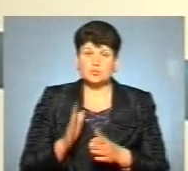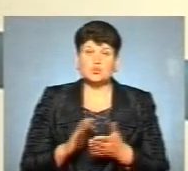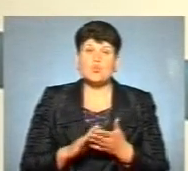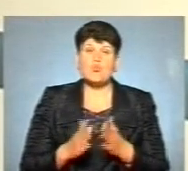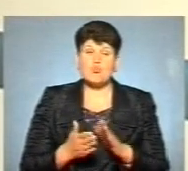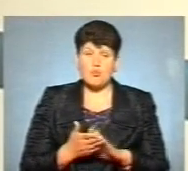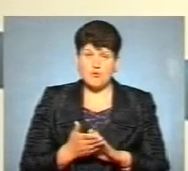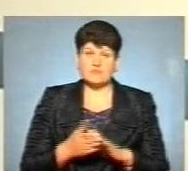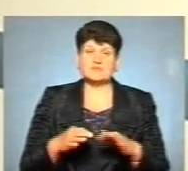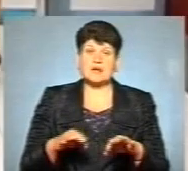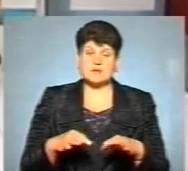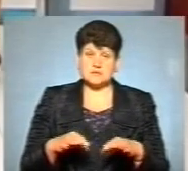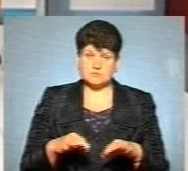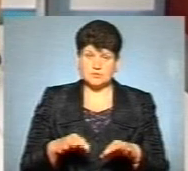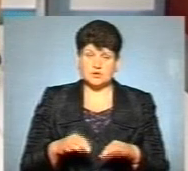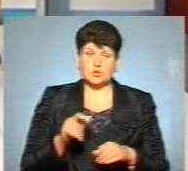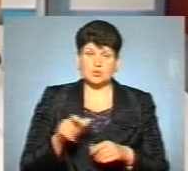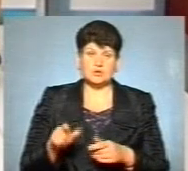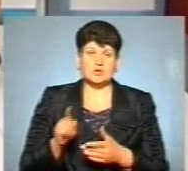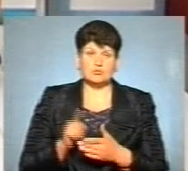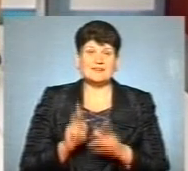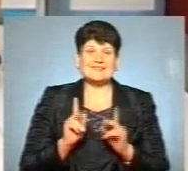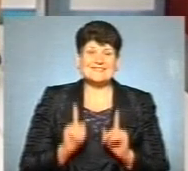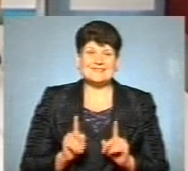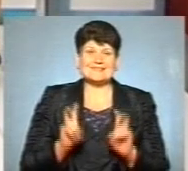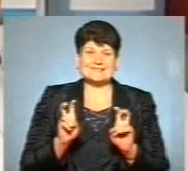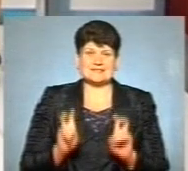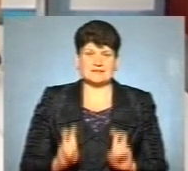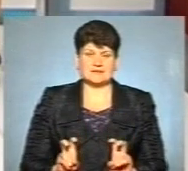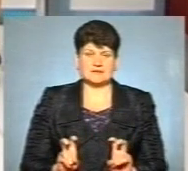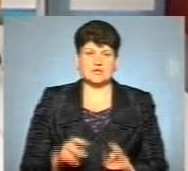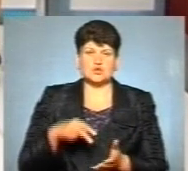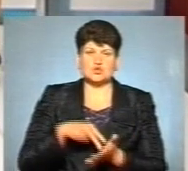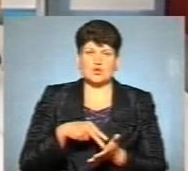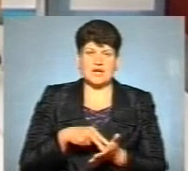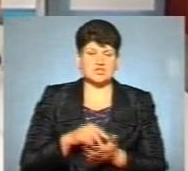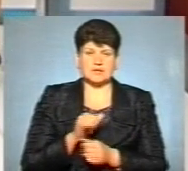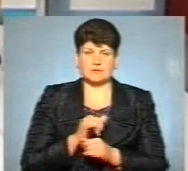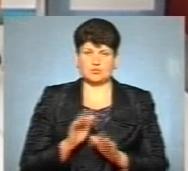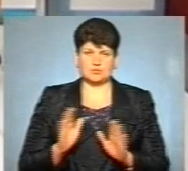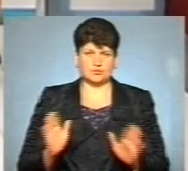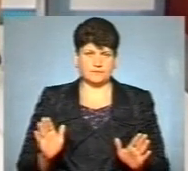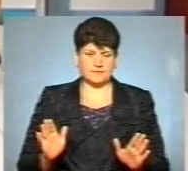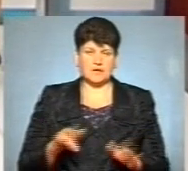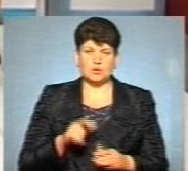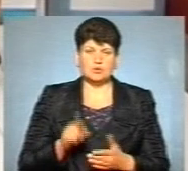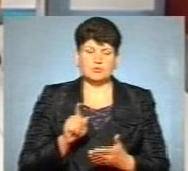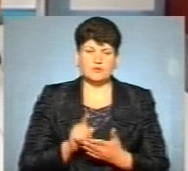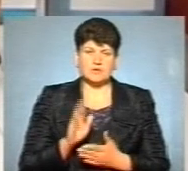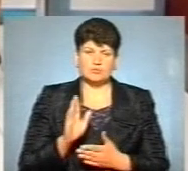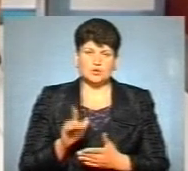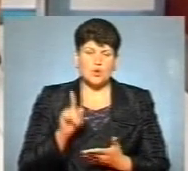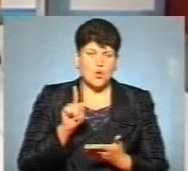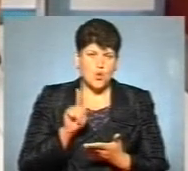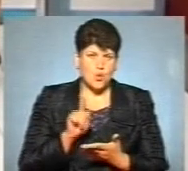В міському транспорті пасажири будуть тільки сидячі, стоячих пасажирів не повинно бути. Пасажири повинні бути всі обов'язково,